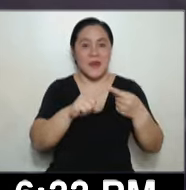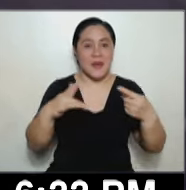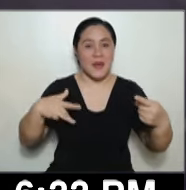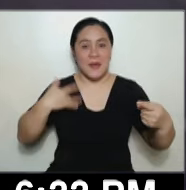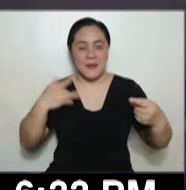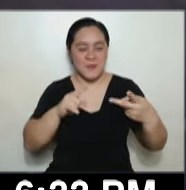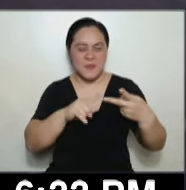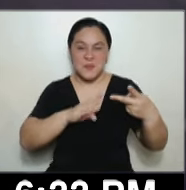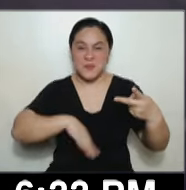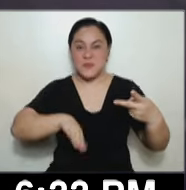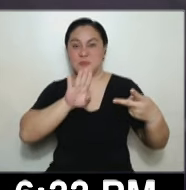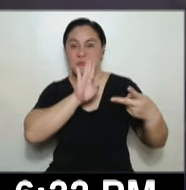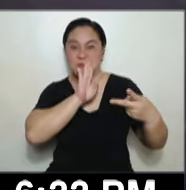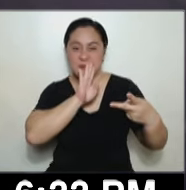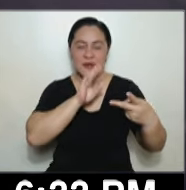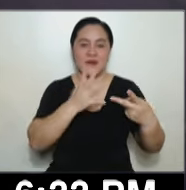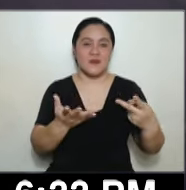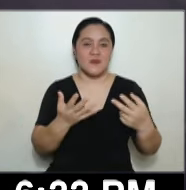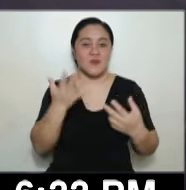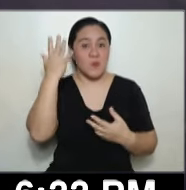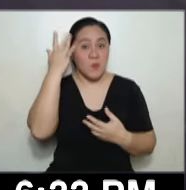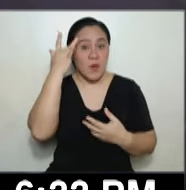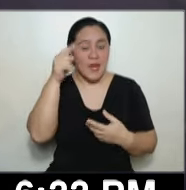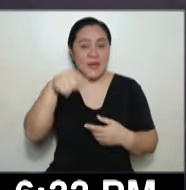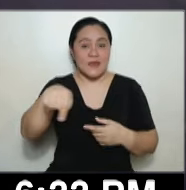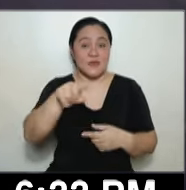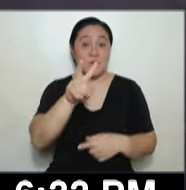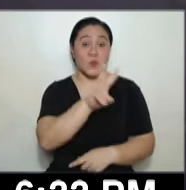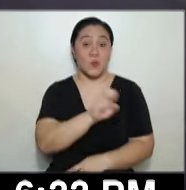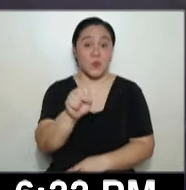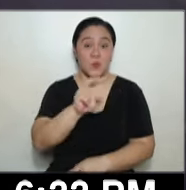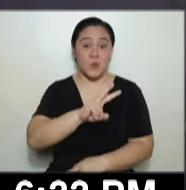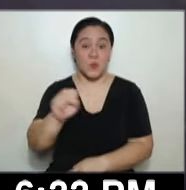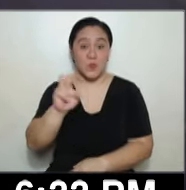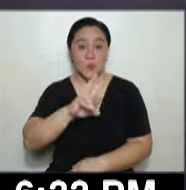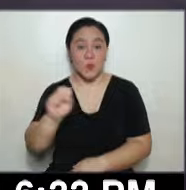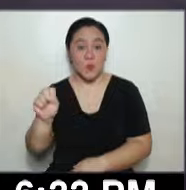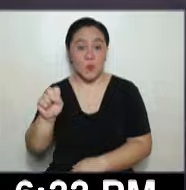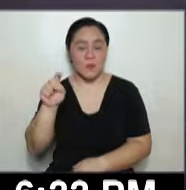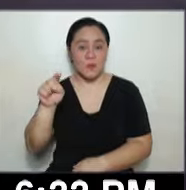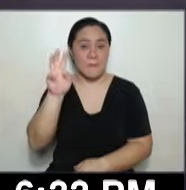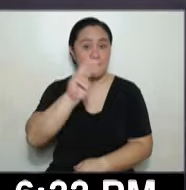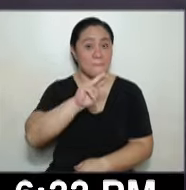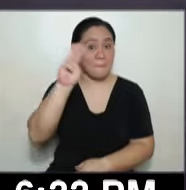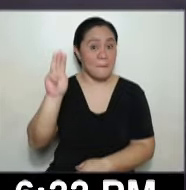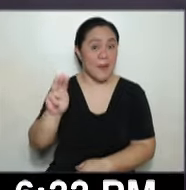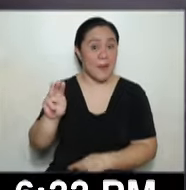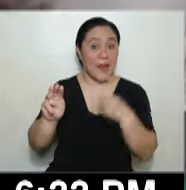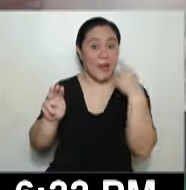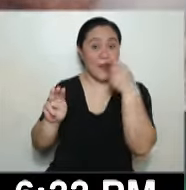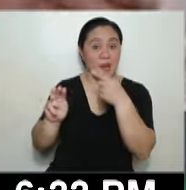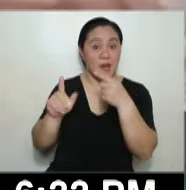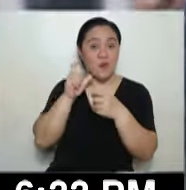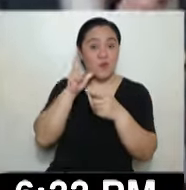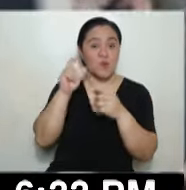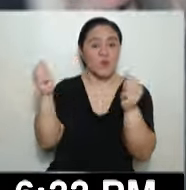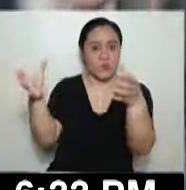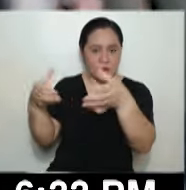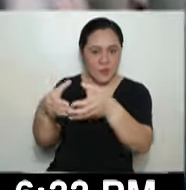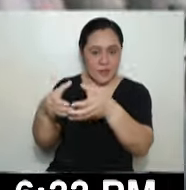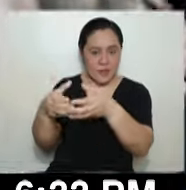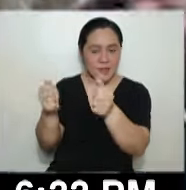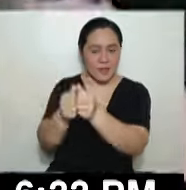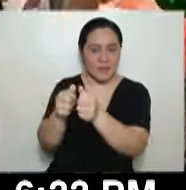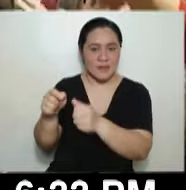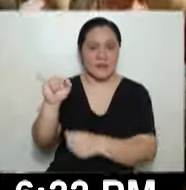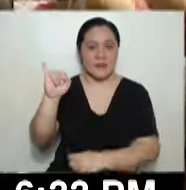rin. Dahil ang mga maglalaban dito ay katulad sa Manila, dating mga makakaalyado katulad ni